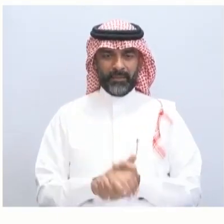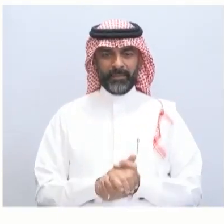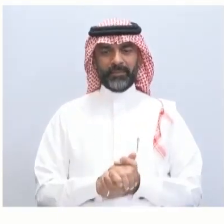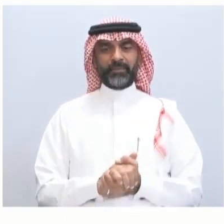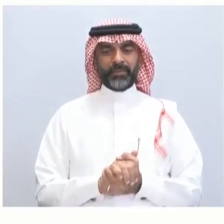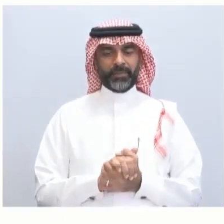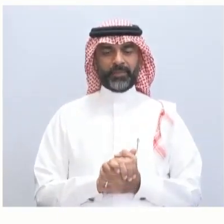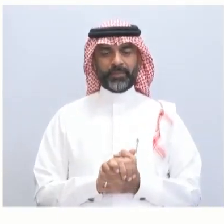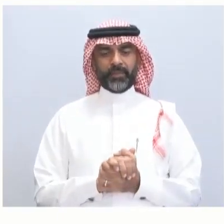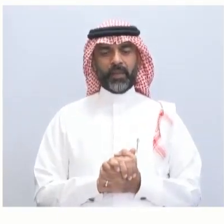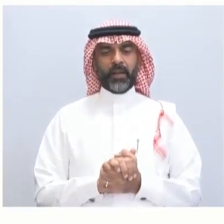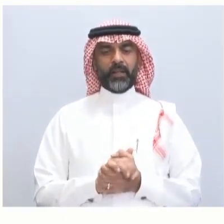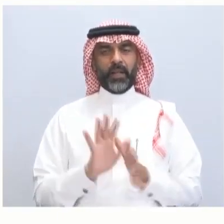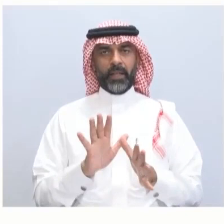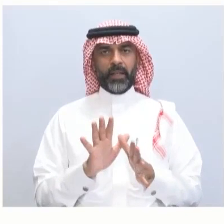ممتازين